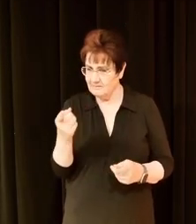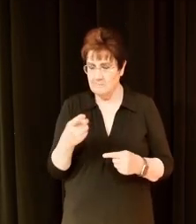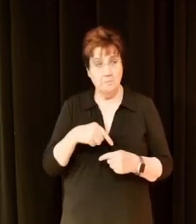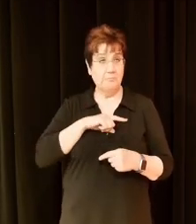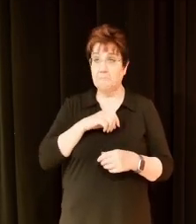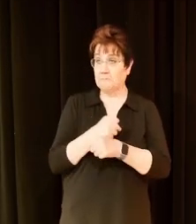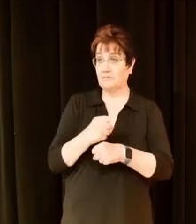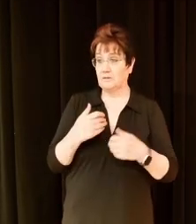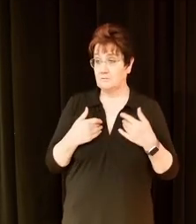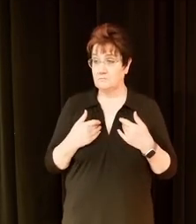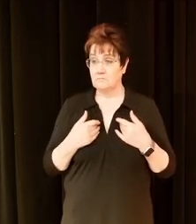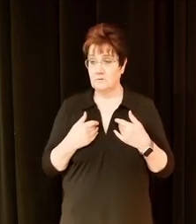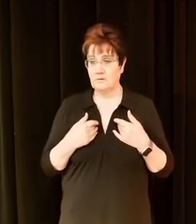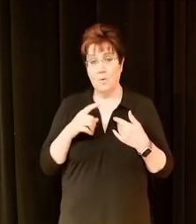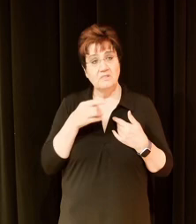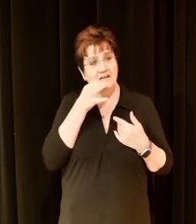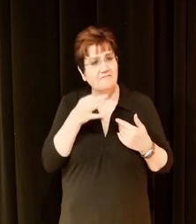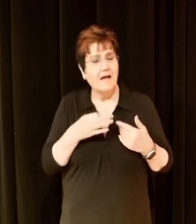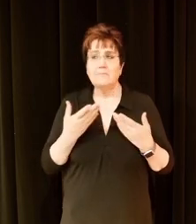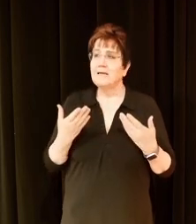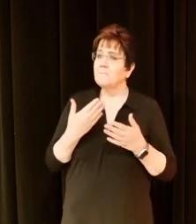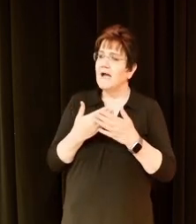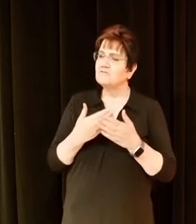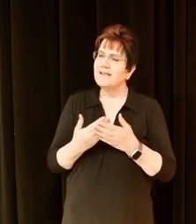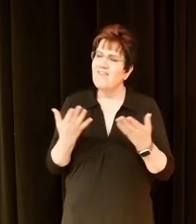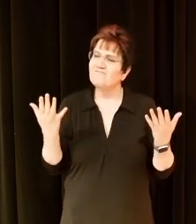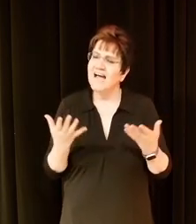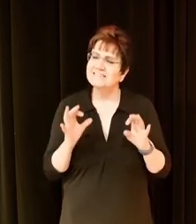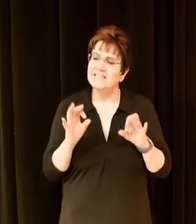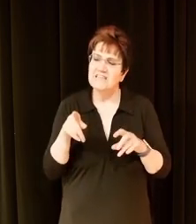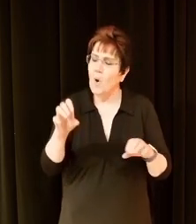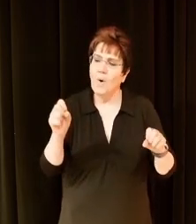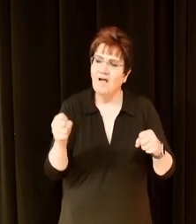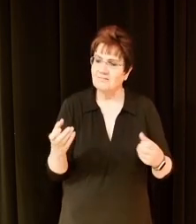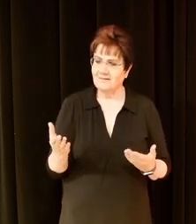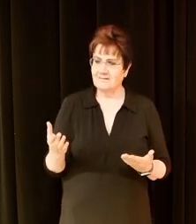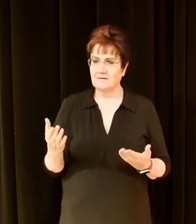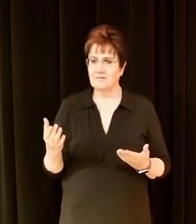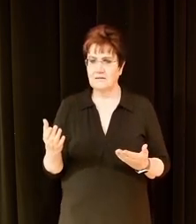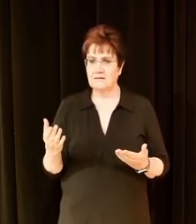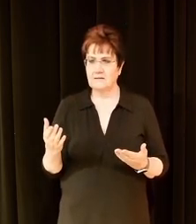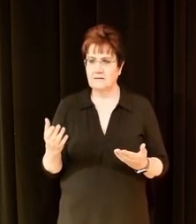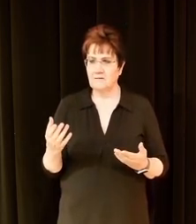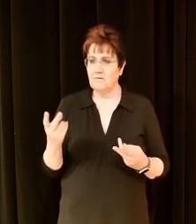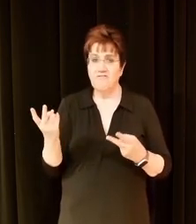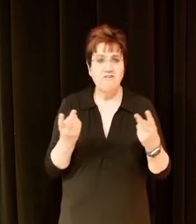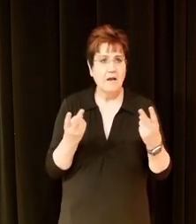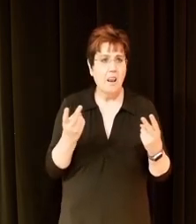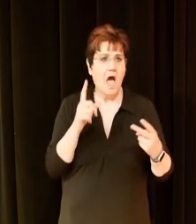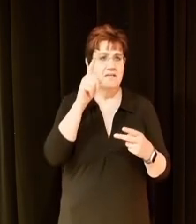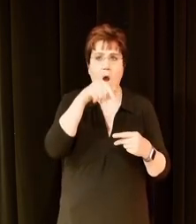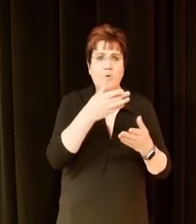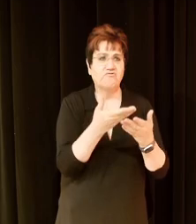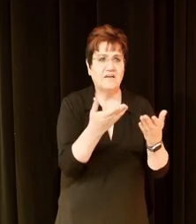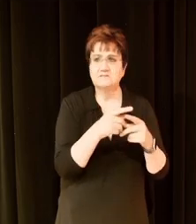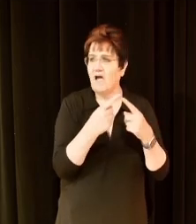nicht. Und dann kann man sich fragen, was ist das denn, was Sie da nicht können? Ist es der Vergleich zu irgendetwas? Der andere